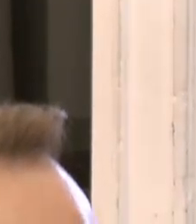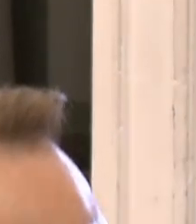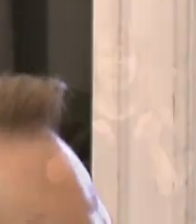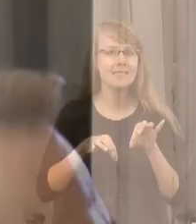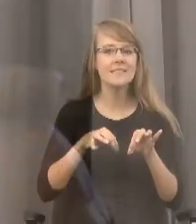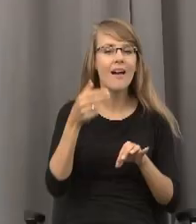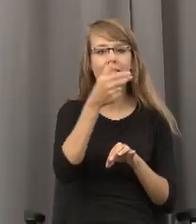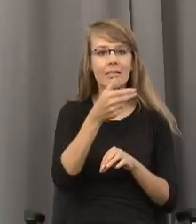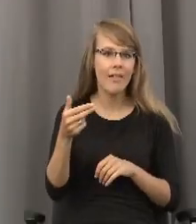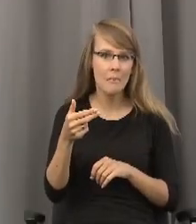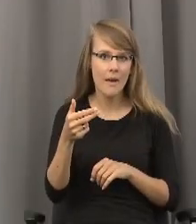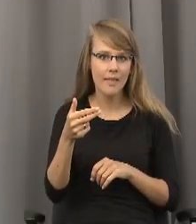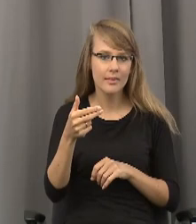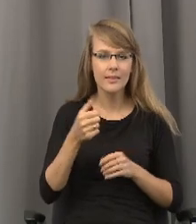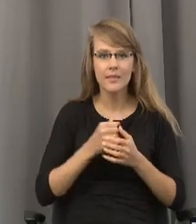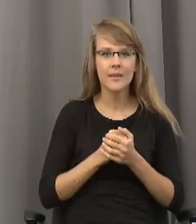poświęconej